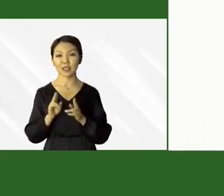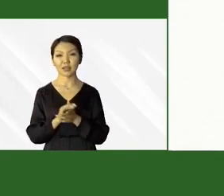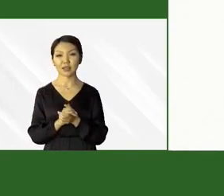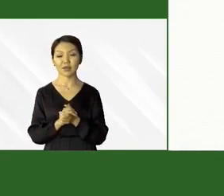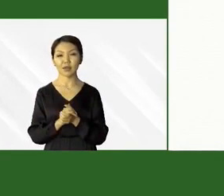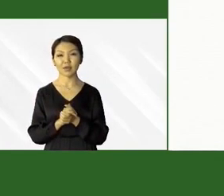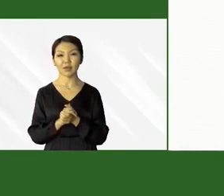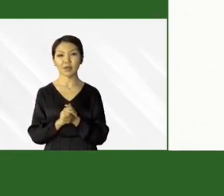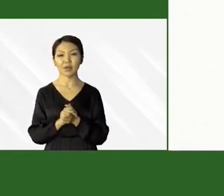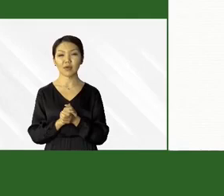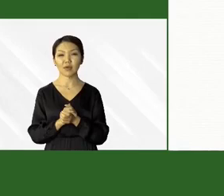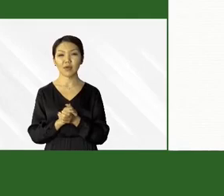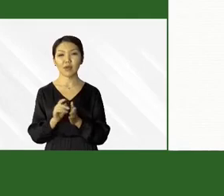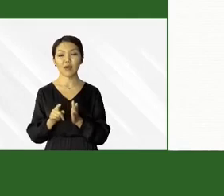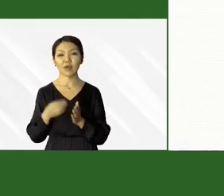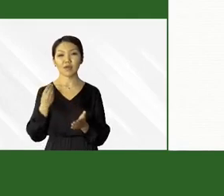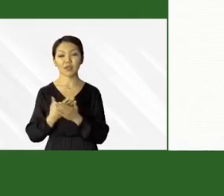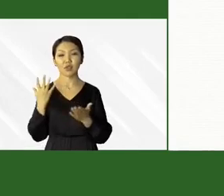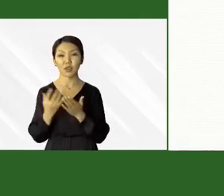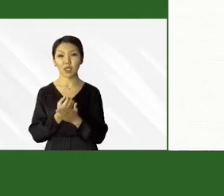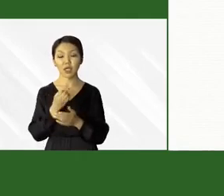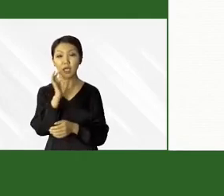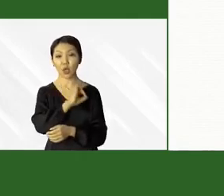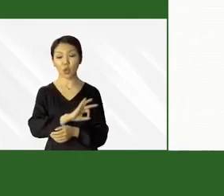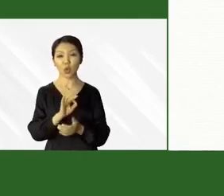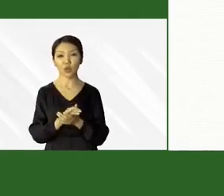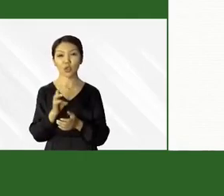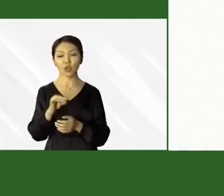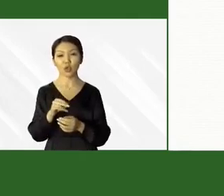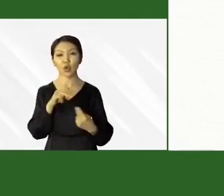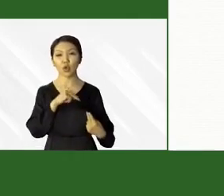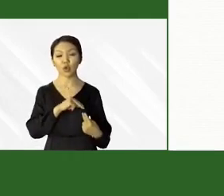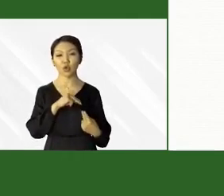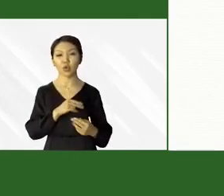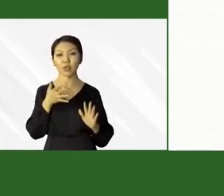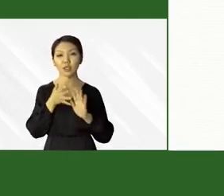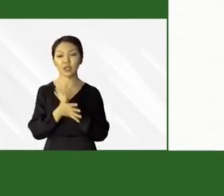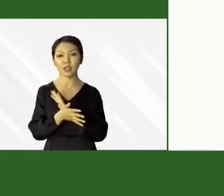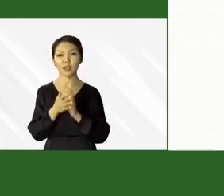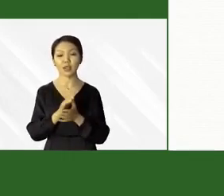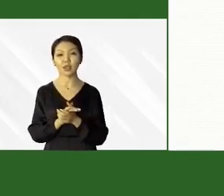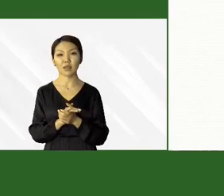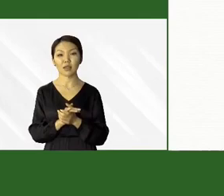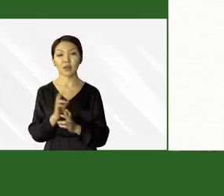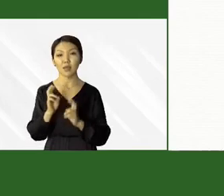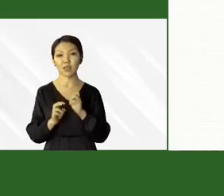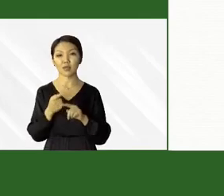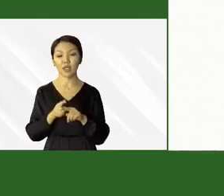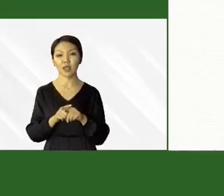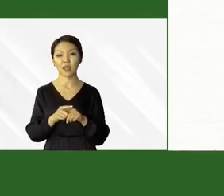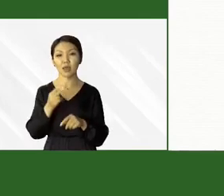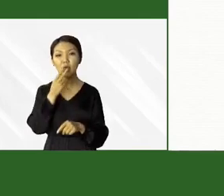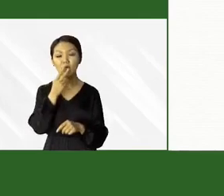Специализированная, высокодоходная, но трудоемкая отрасль земледелия – это табаководство. В Кыргызстане